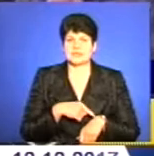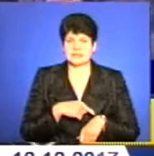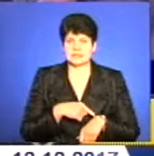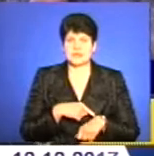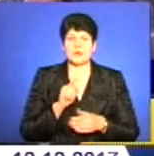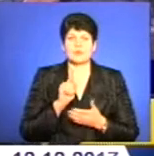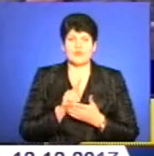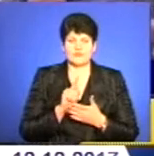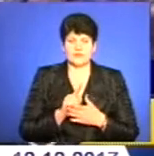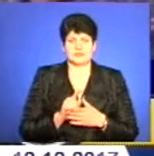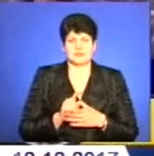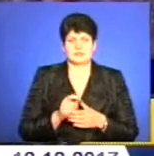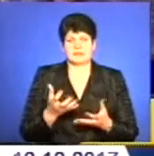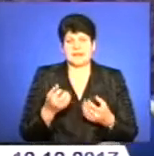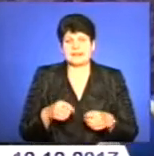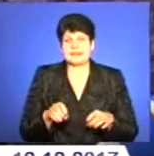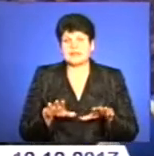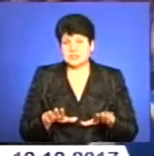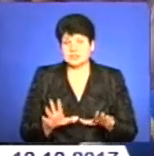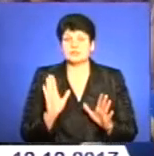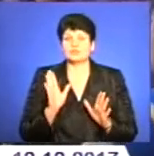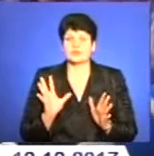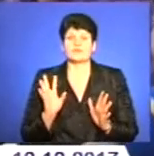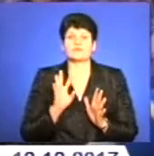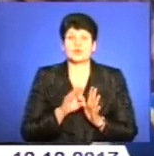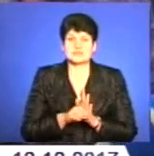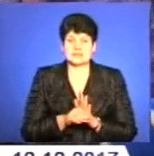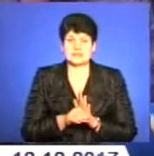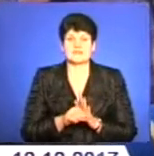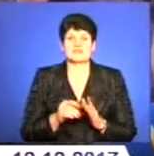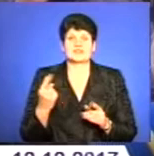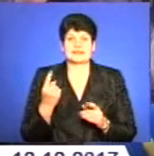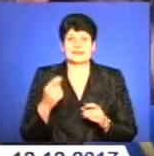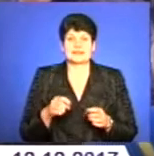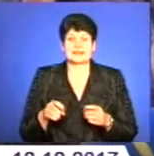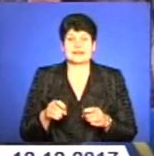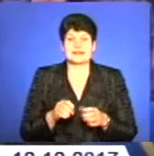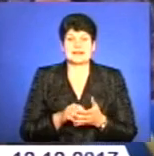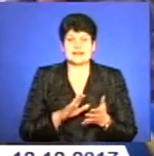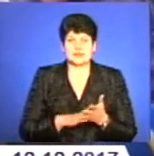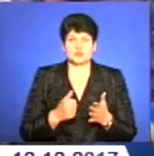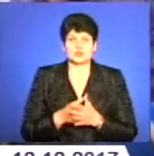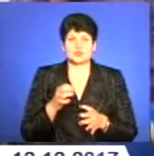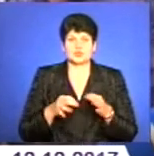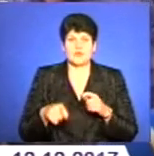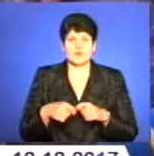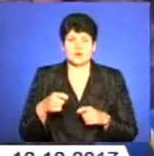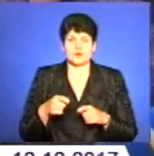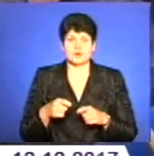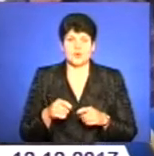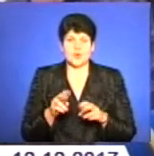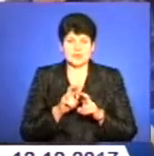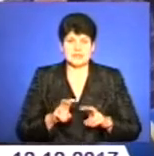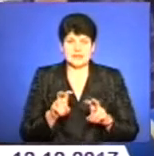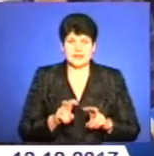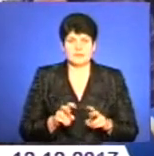повинний слідчий прийняти рішення, чи він вносить відомості в єдиний реєстр судових розслідувань, оскільки витребувати